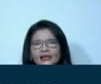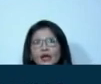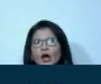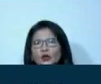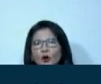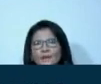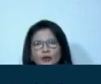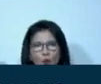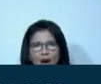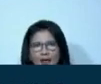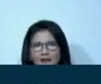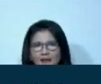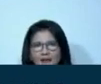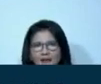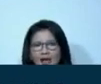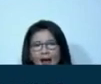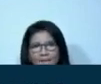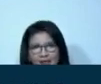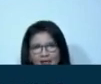ya halo mas Adi